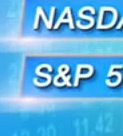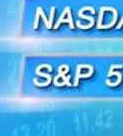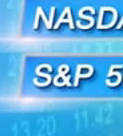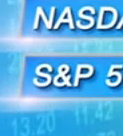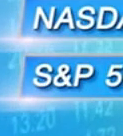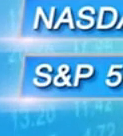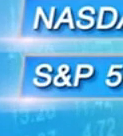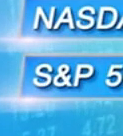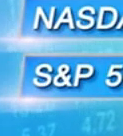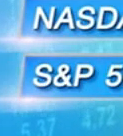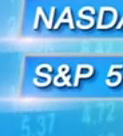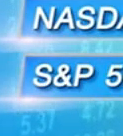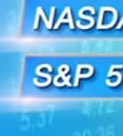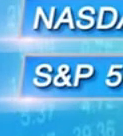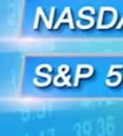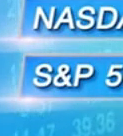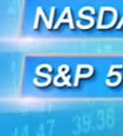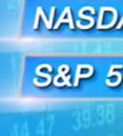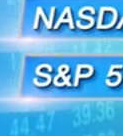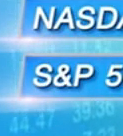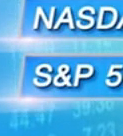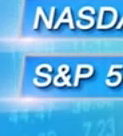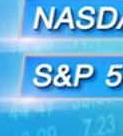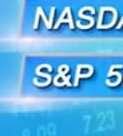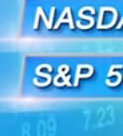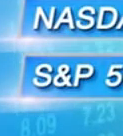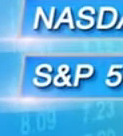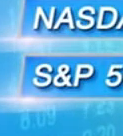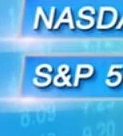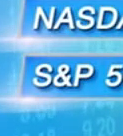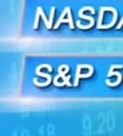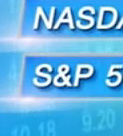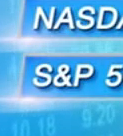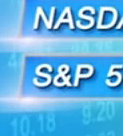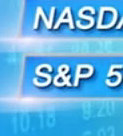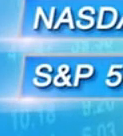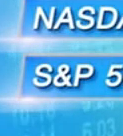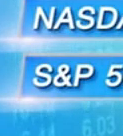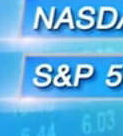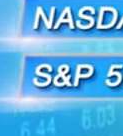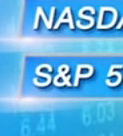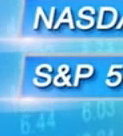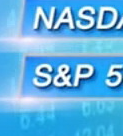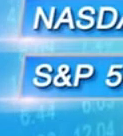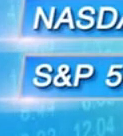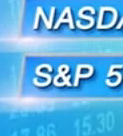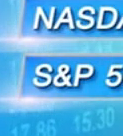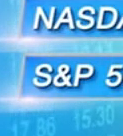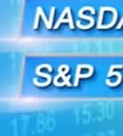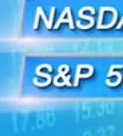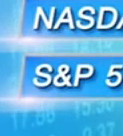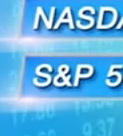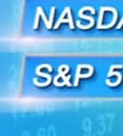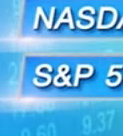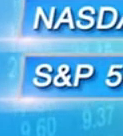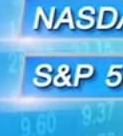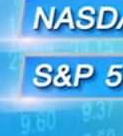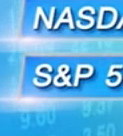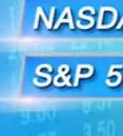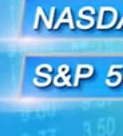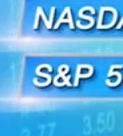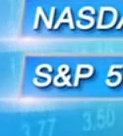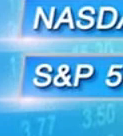16.98จุดขณะที่ s&p 500ทุกสถิติขยับขึ้น 2วันรวมกันมากที่สุดในรอบ 3ปีกว่าค่ะ